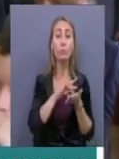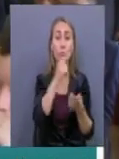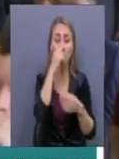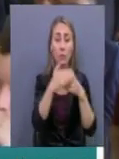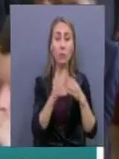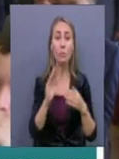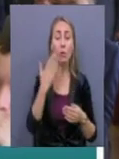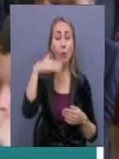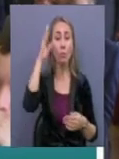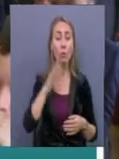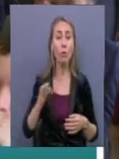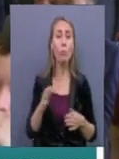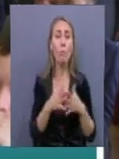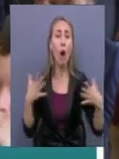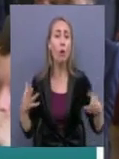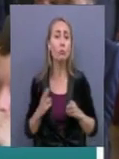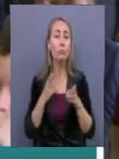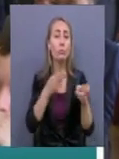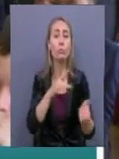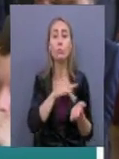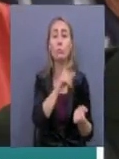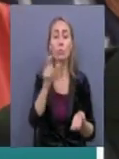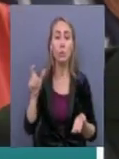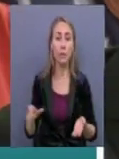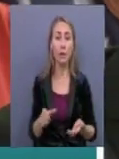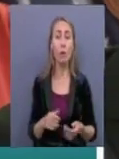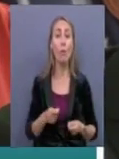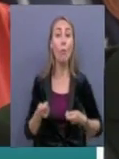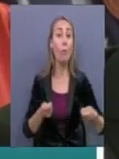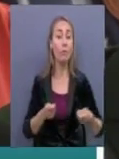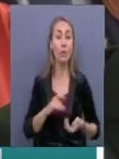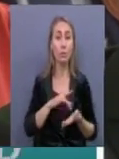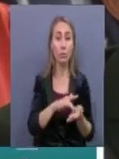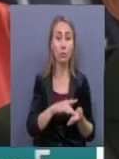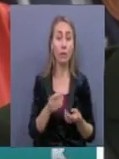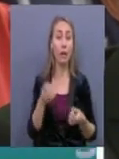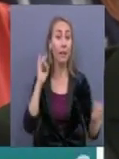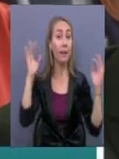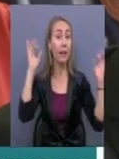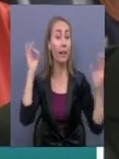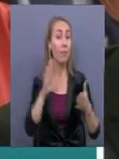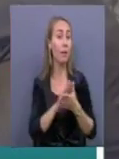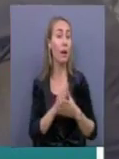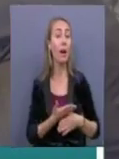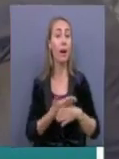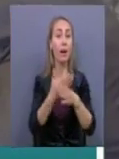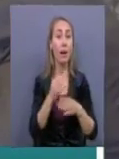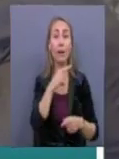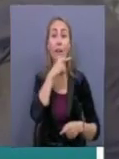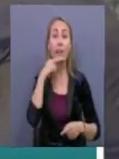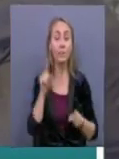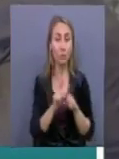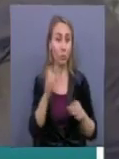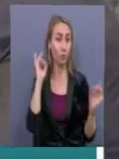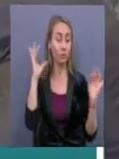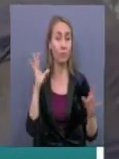өңір басшыларына аудандарға өз жұмыс сапары барысында түсірілген фотосуреттерді көрсетті. Алдағы туристік маусымнан Ақмола облысының күтері мол.